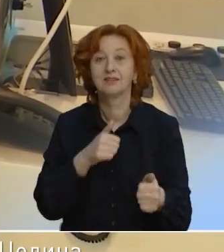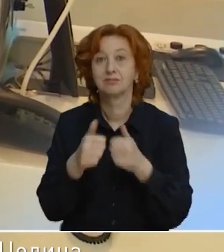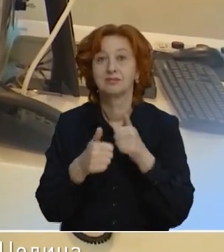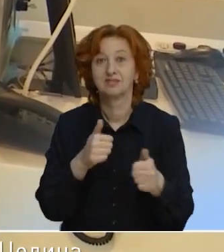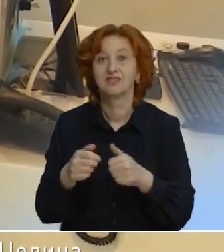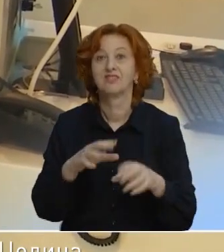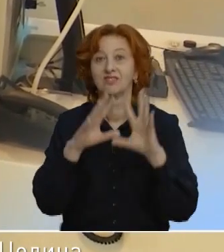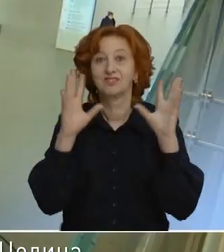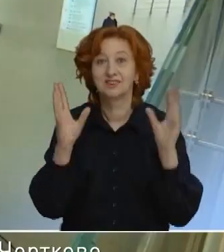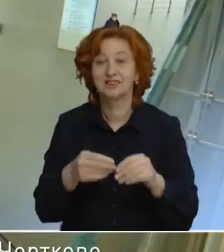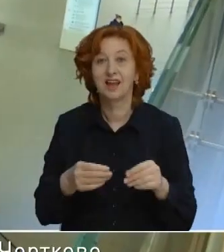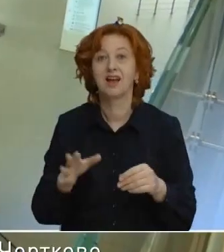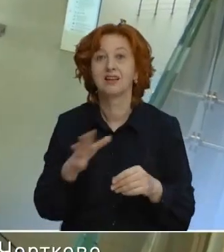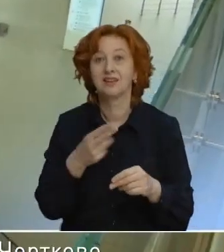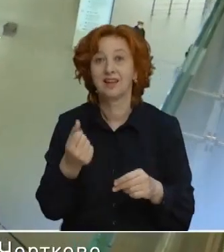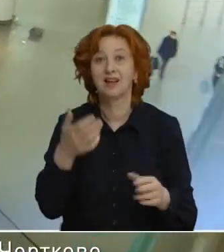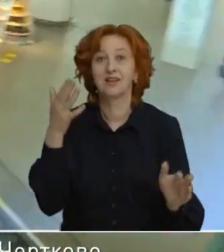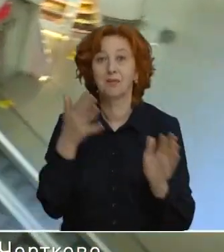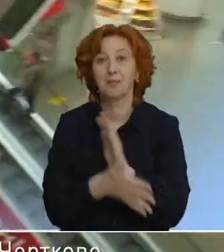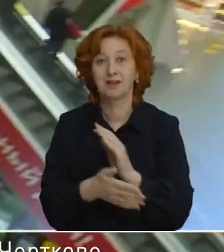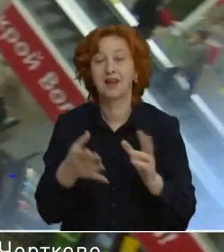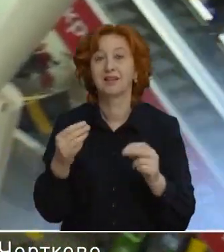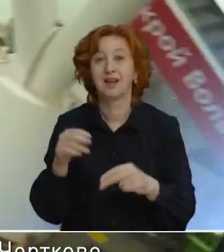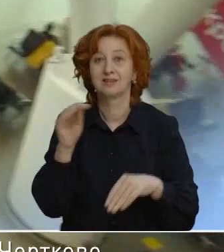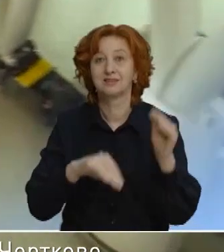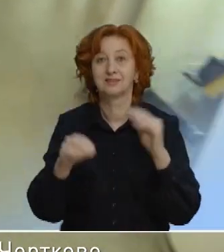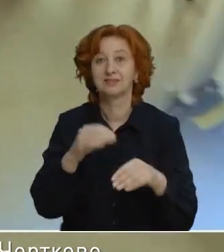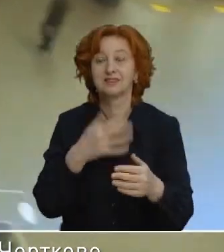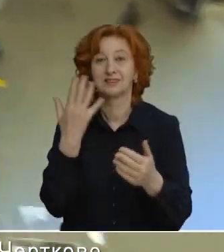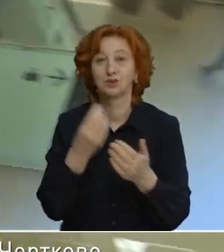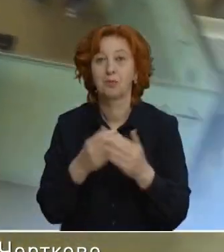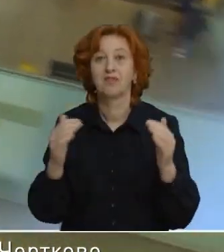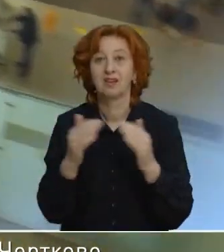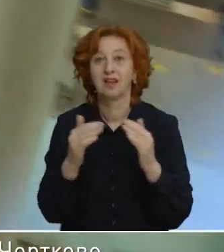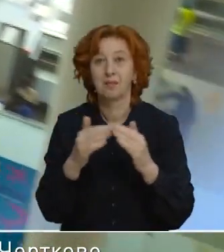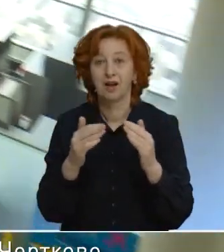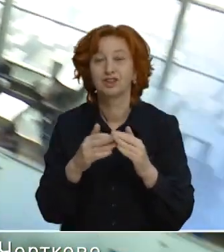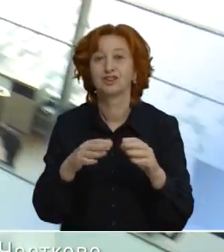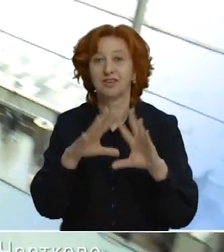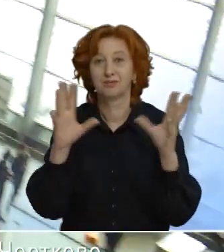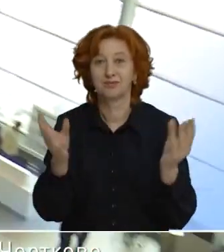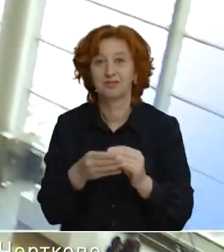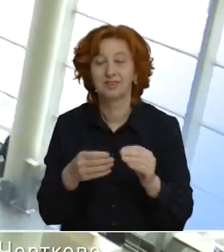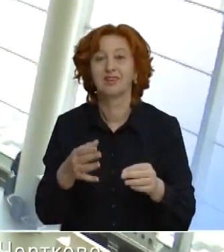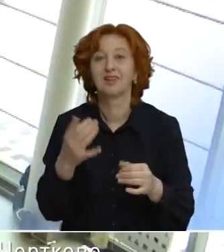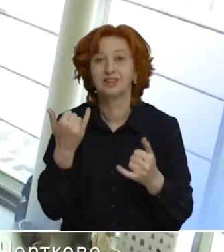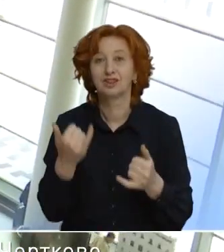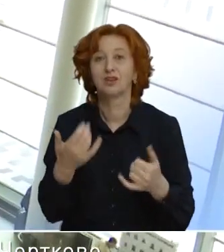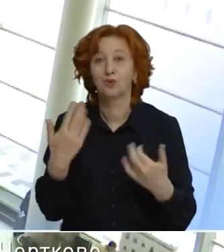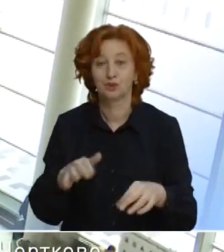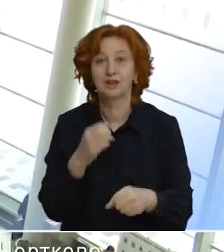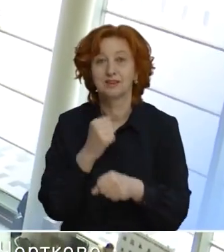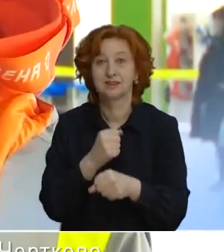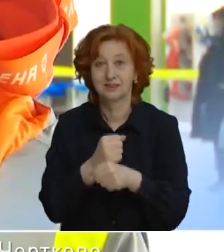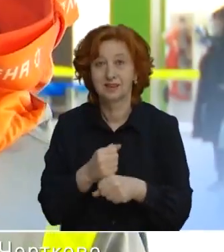перемена», все призовые деньги потратил на обустройство собственного домашнего авиатренажера. На самом деле, с